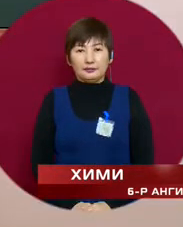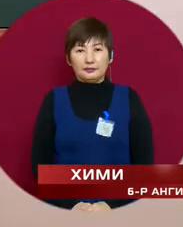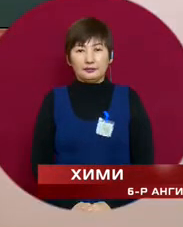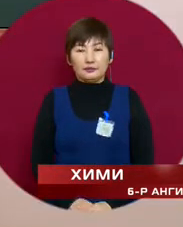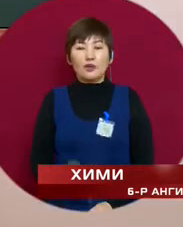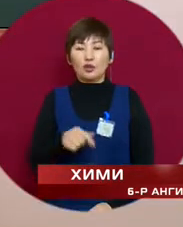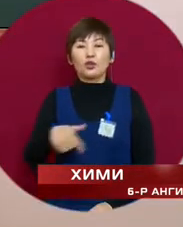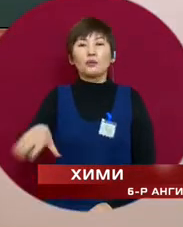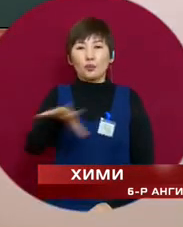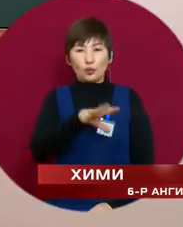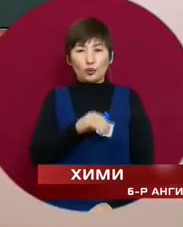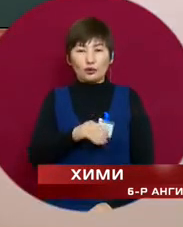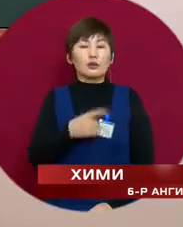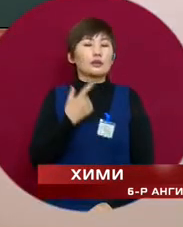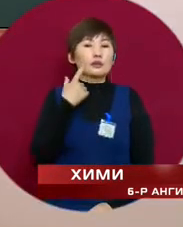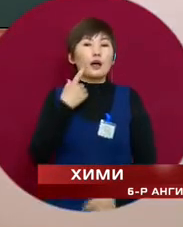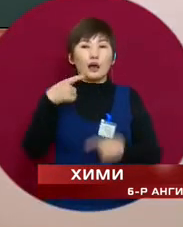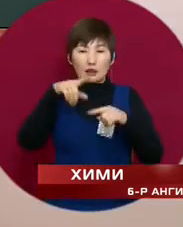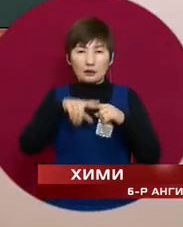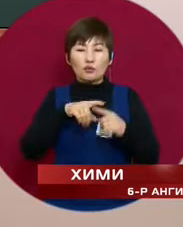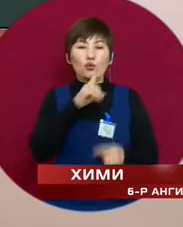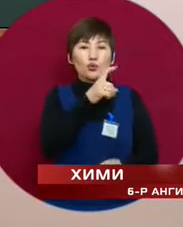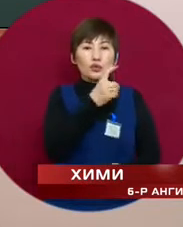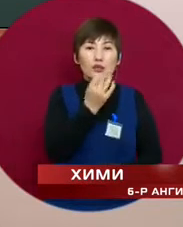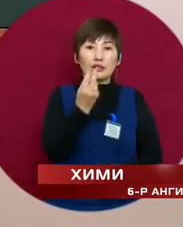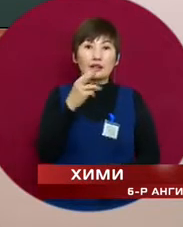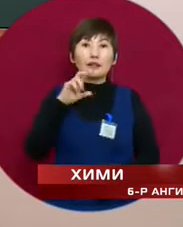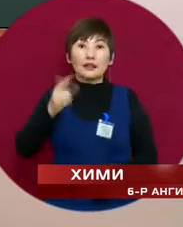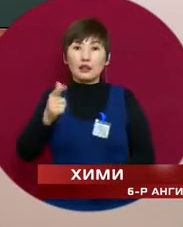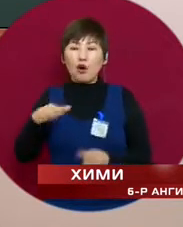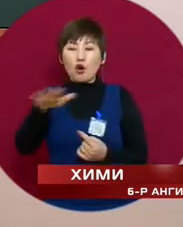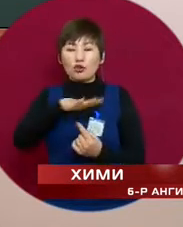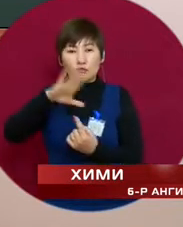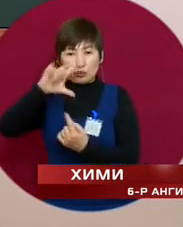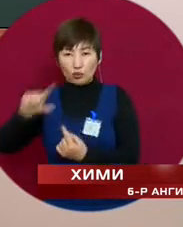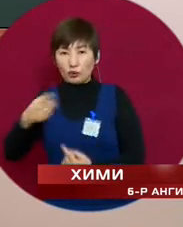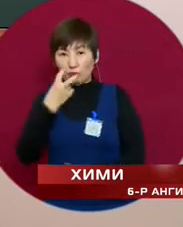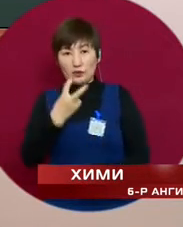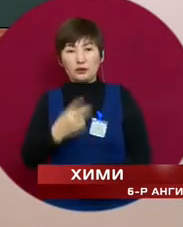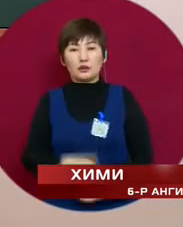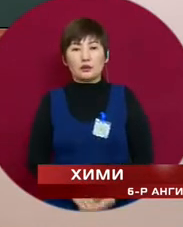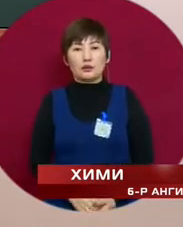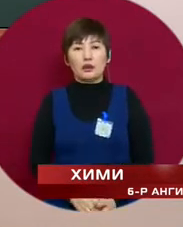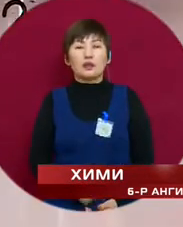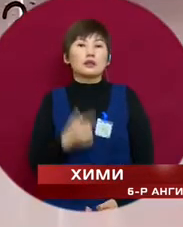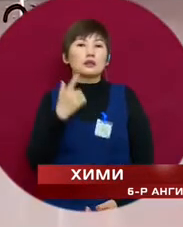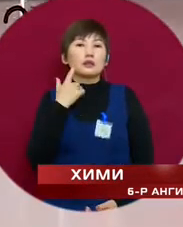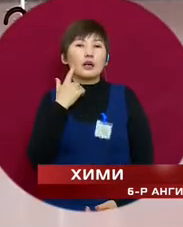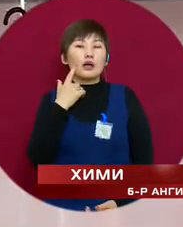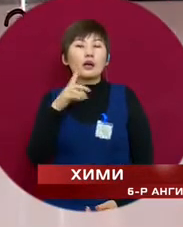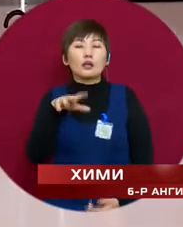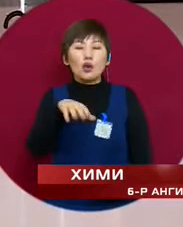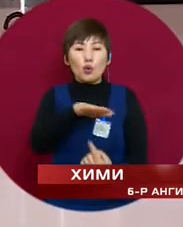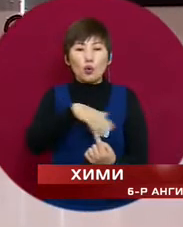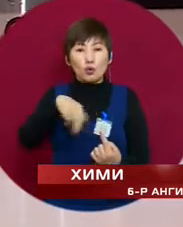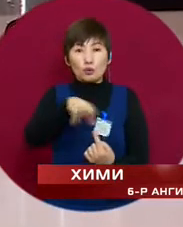За одоо бүгдээрээ сахар нэмж хүчлэг шинж буурах туршилтыг хийж үзтгээе. За багш нь сахарынхаа усмлын